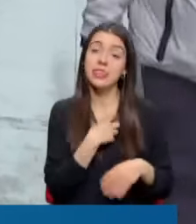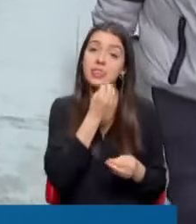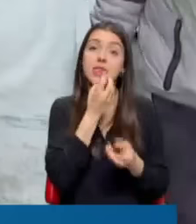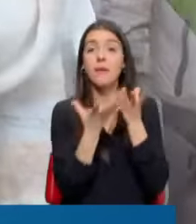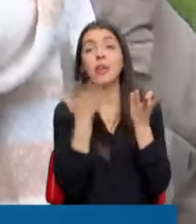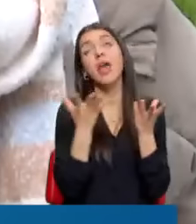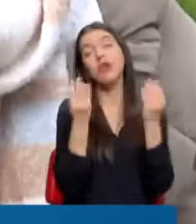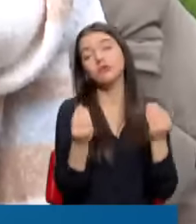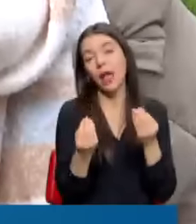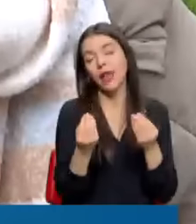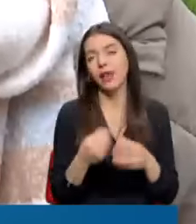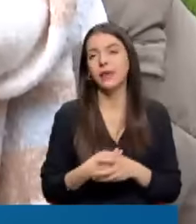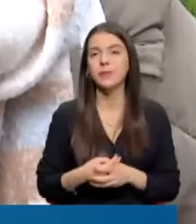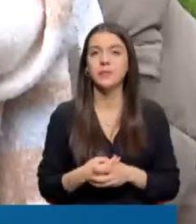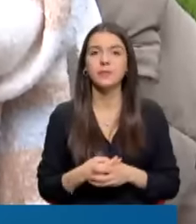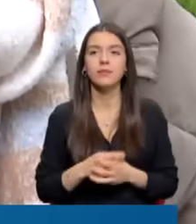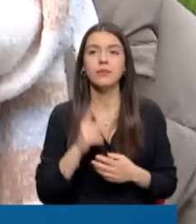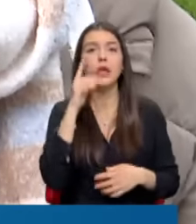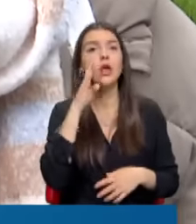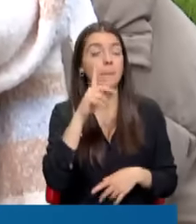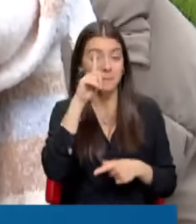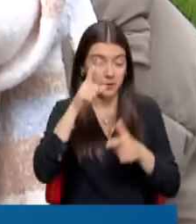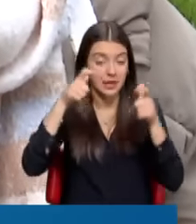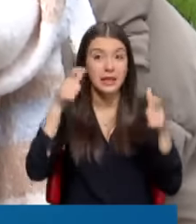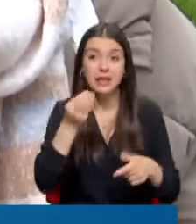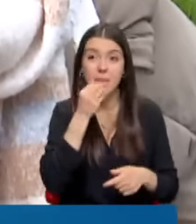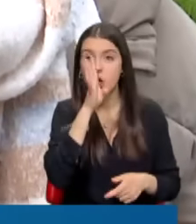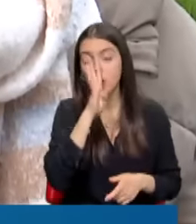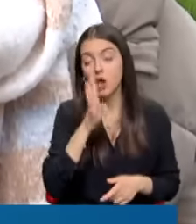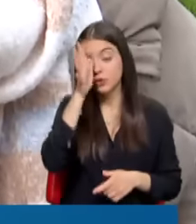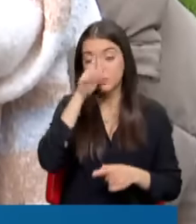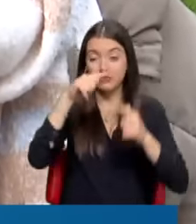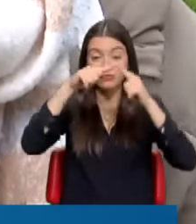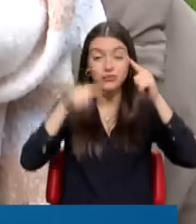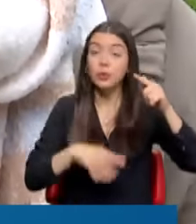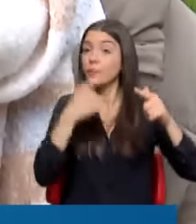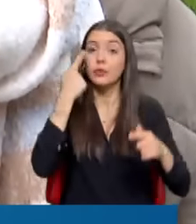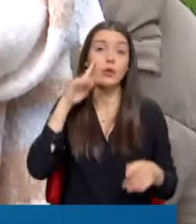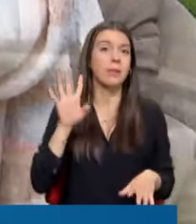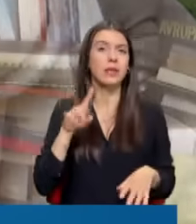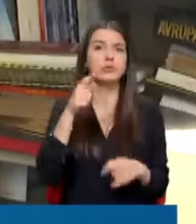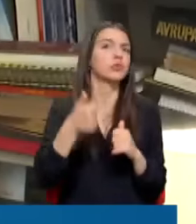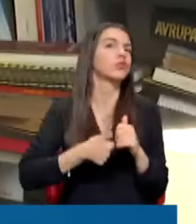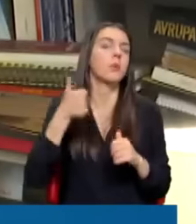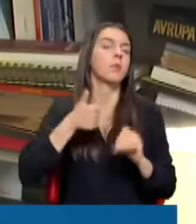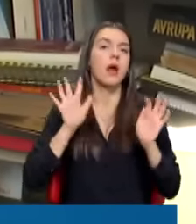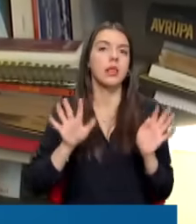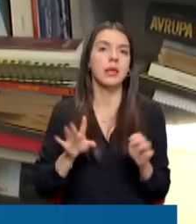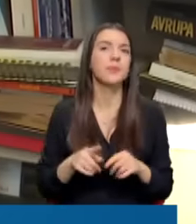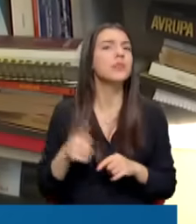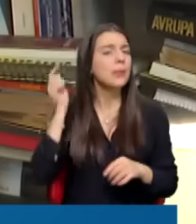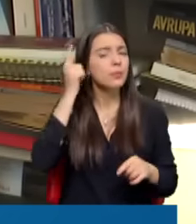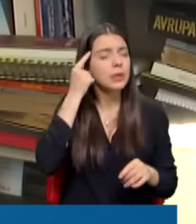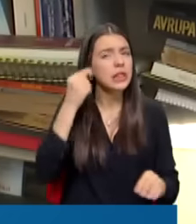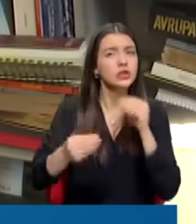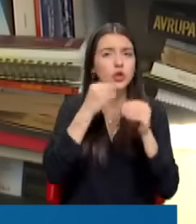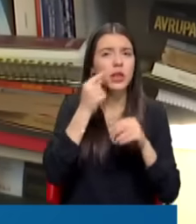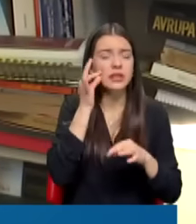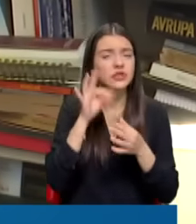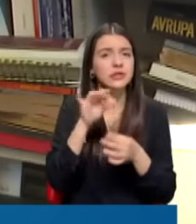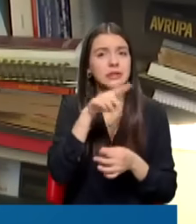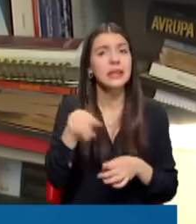güzel yapar. Bir porsiyon 400'den 500'den aşağı değil ve bu çok gereksiz saçma bir pahalılık yani. Bilinçli tüketiciler hiçbir